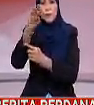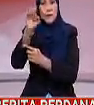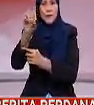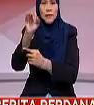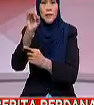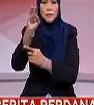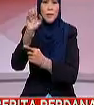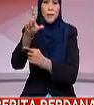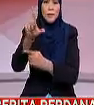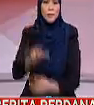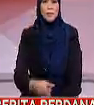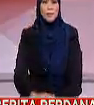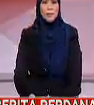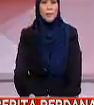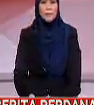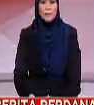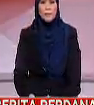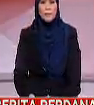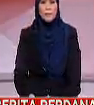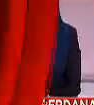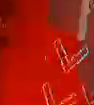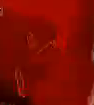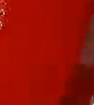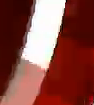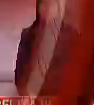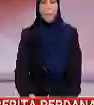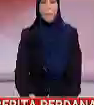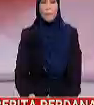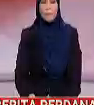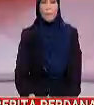Sementara itu, status